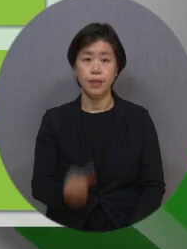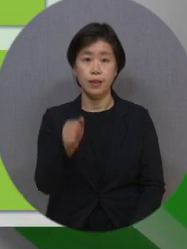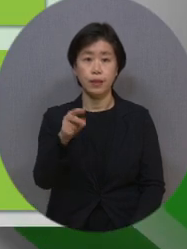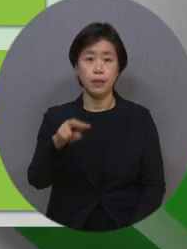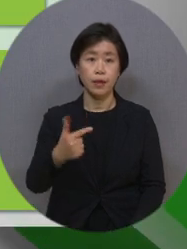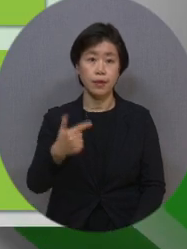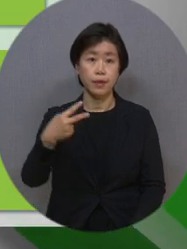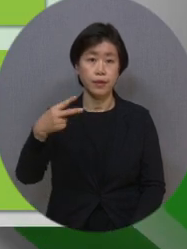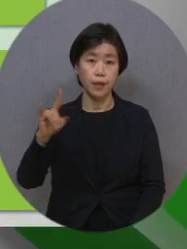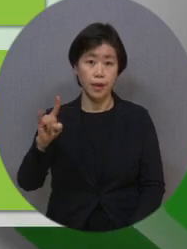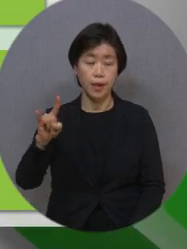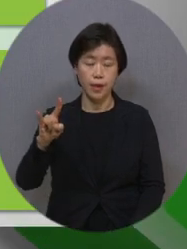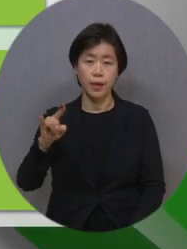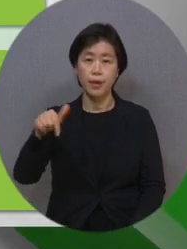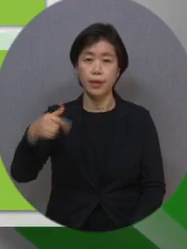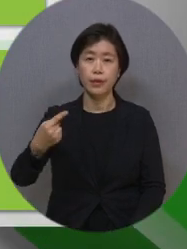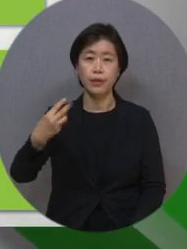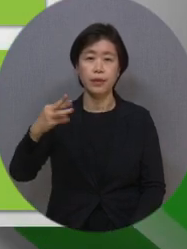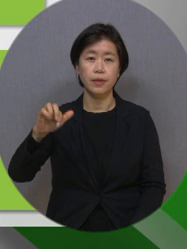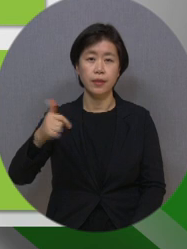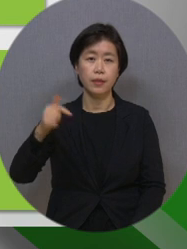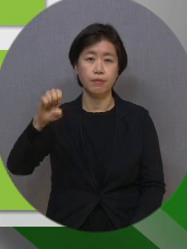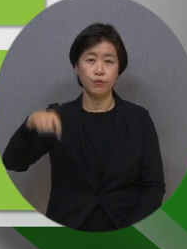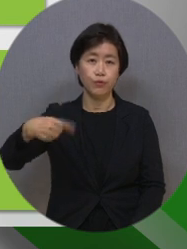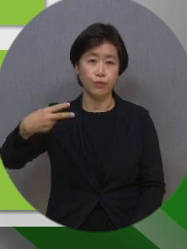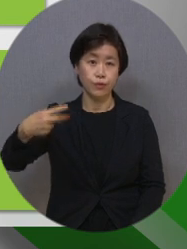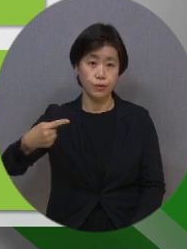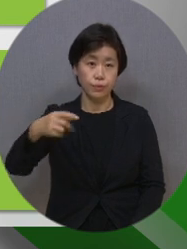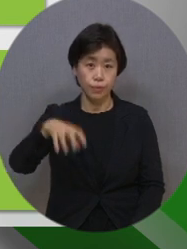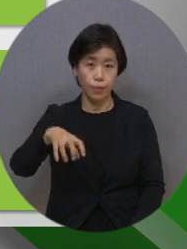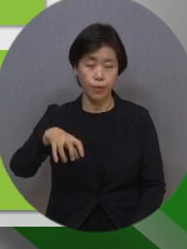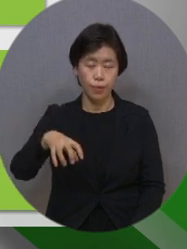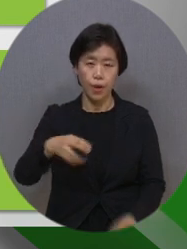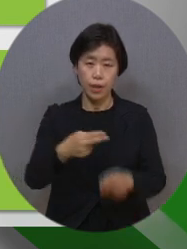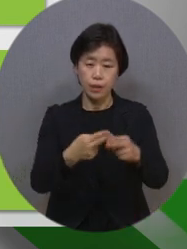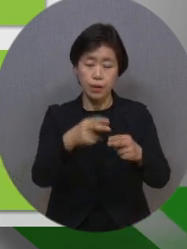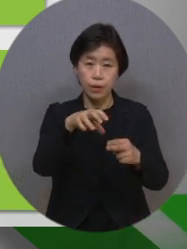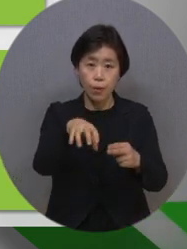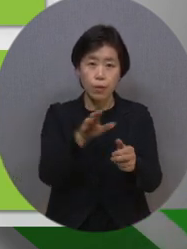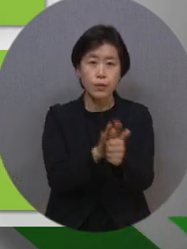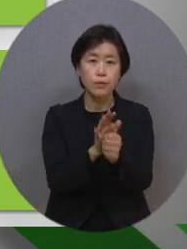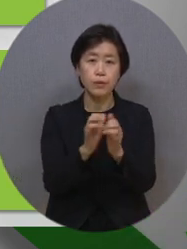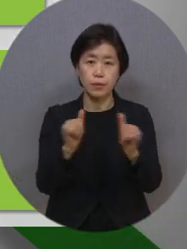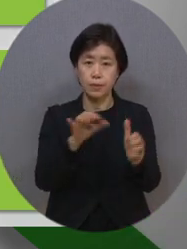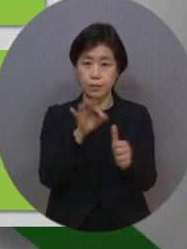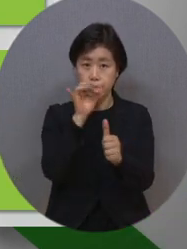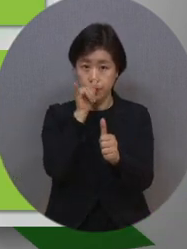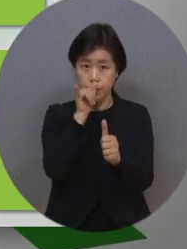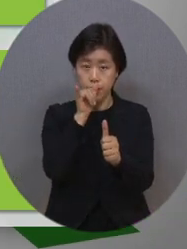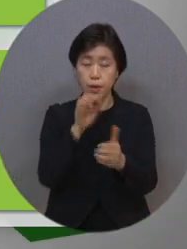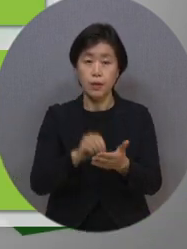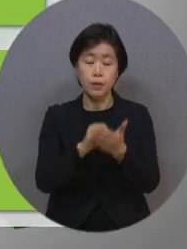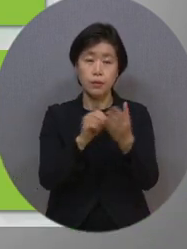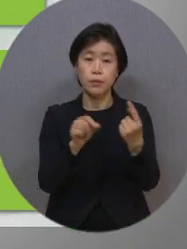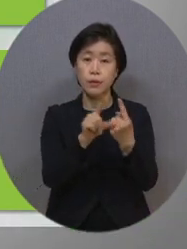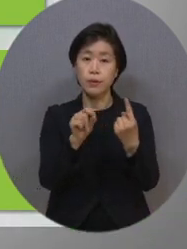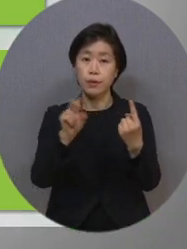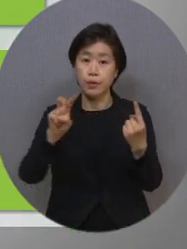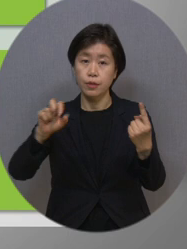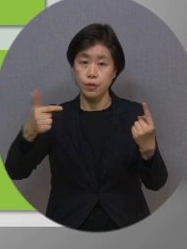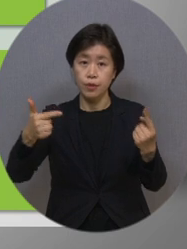주식회사 현대그린푸드에서 주방 보조원을 모집합니다. 접수 마감일은 1월